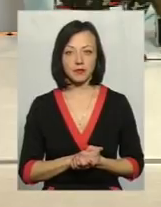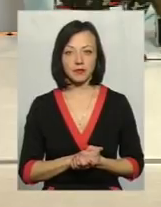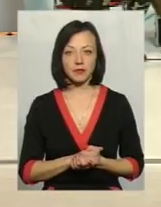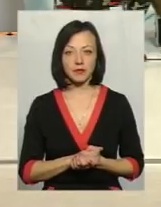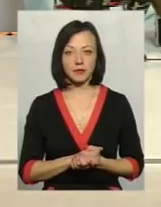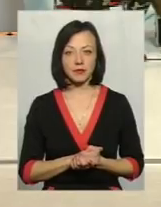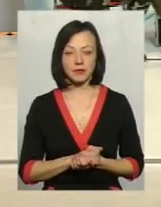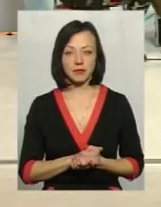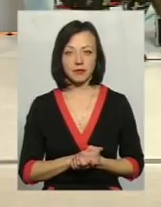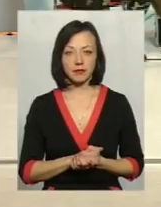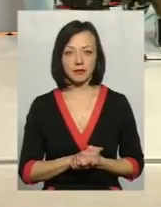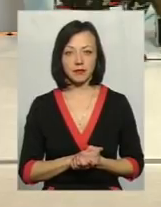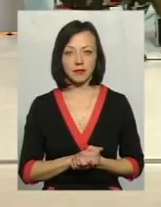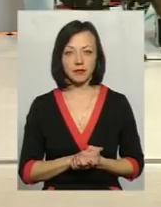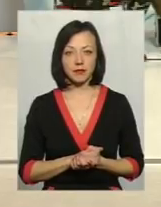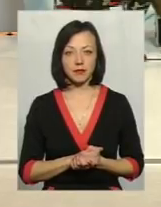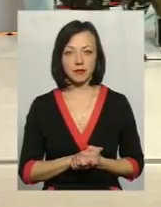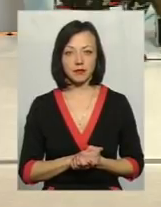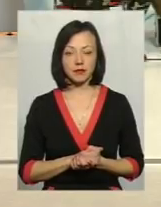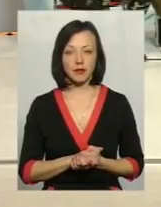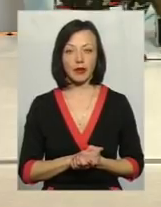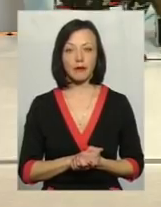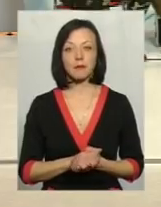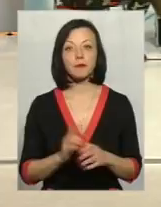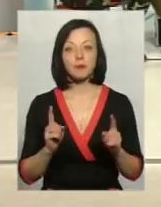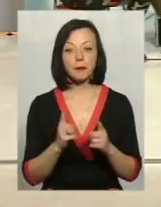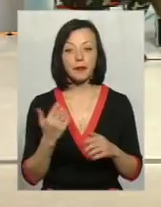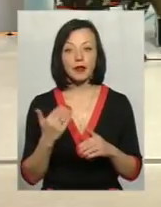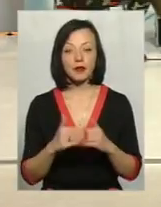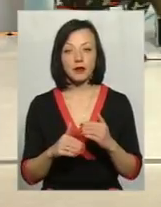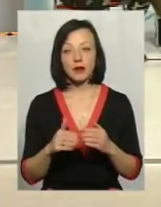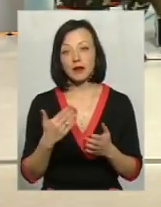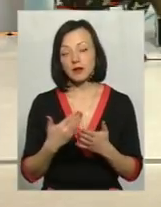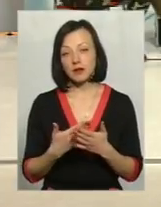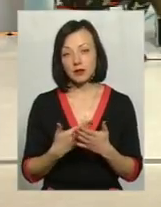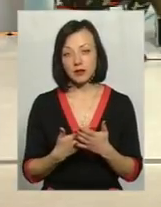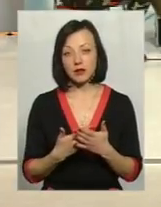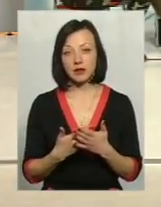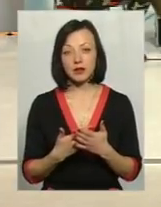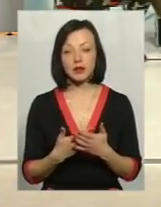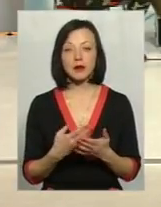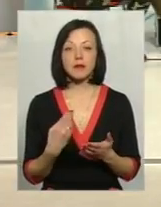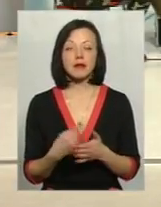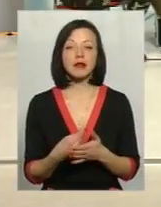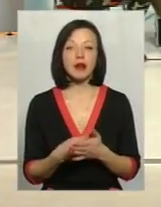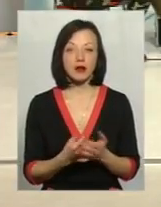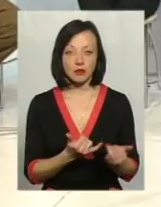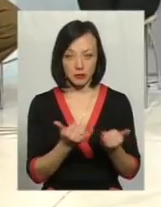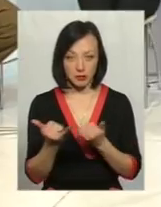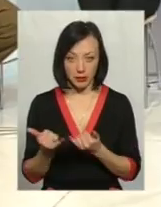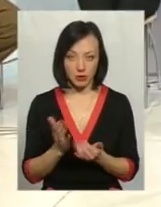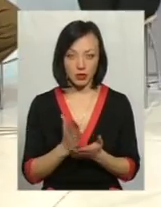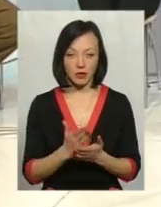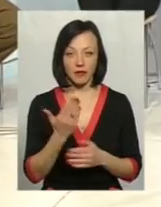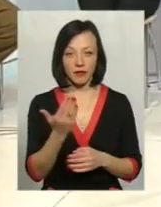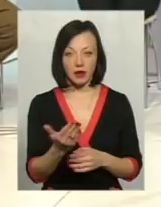Щось придумувати те, що вже створено відповідних держав, Ви мені скажіть, матеріально забезпечені